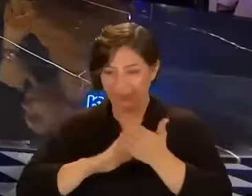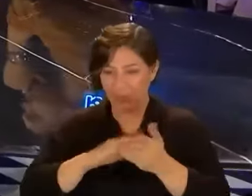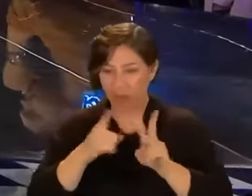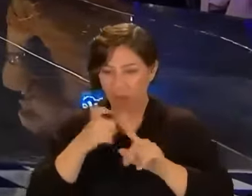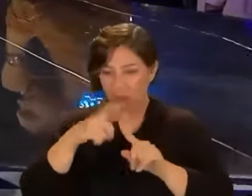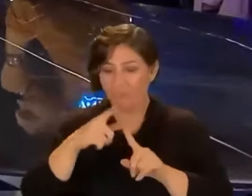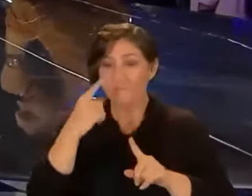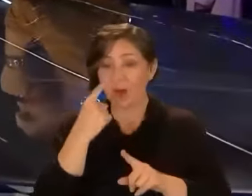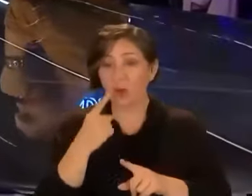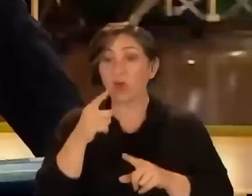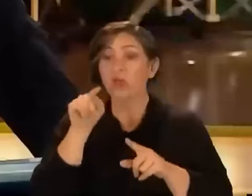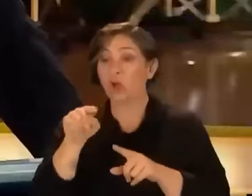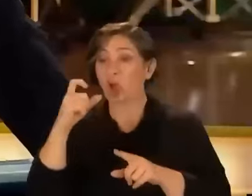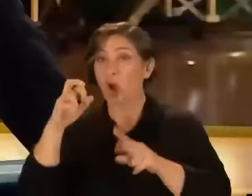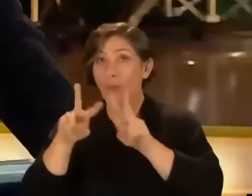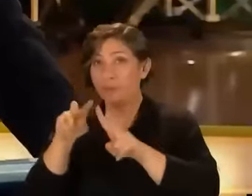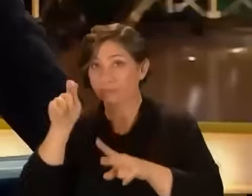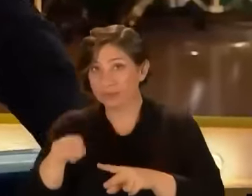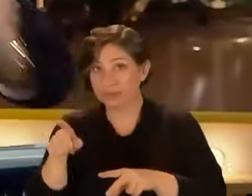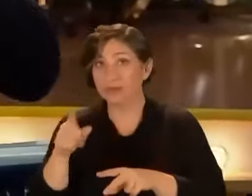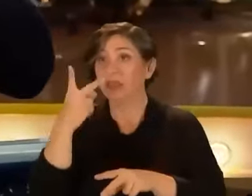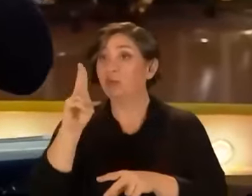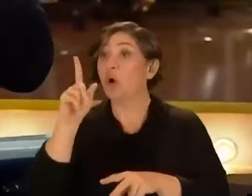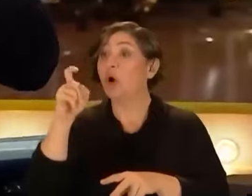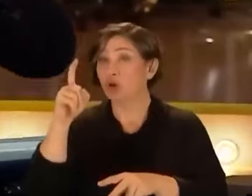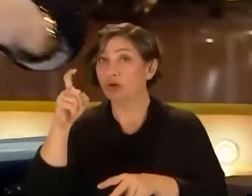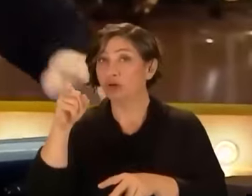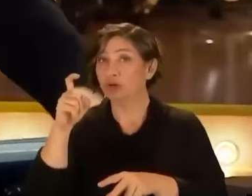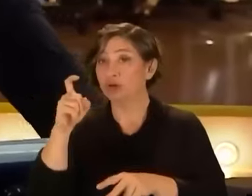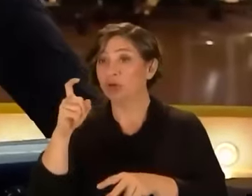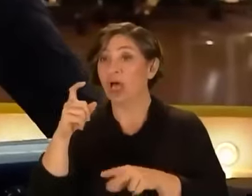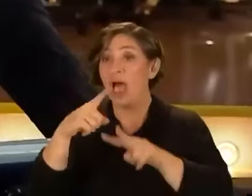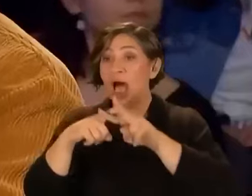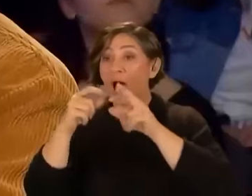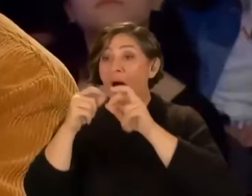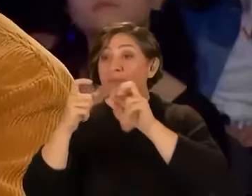notlarda bakuyo.com'la röportaj yapmışsın. 2019'da